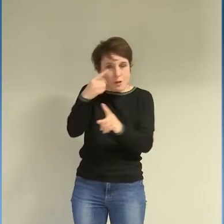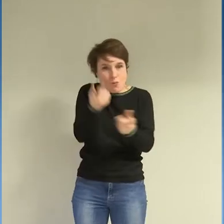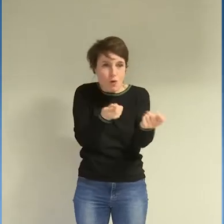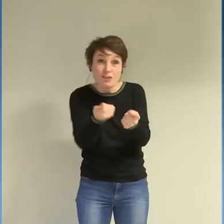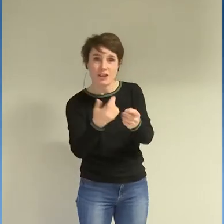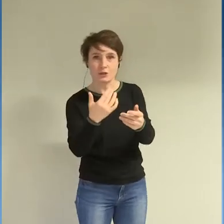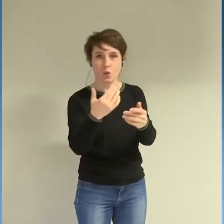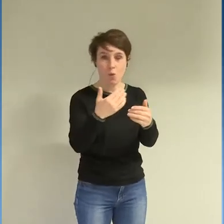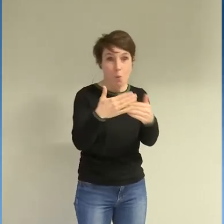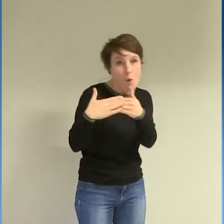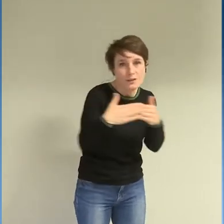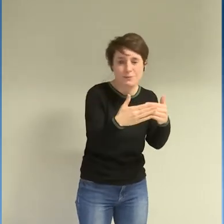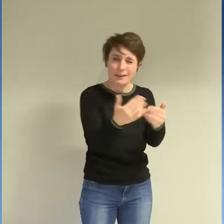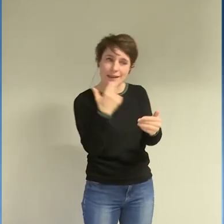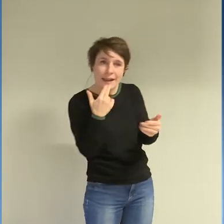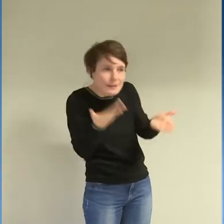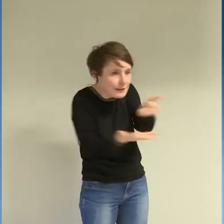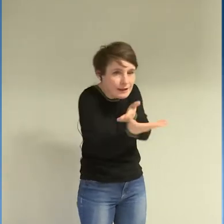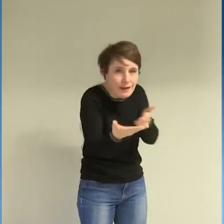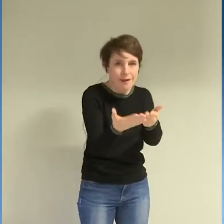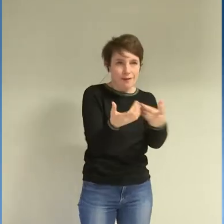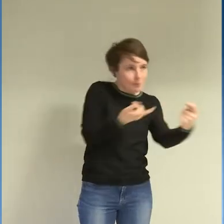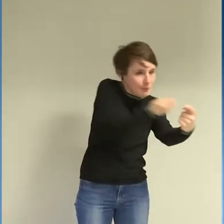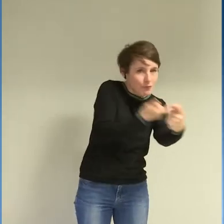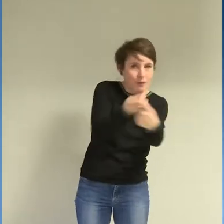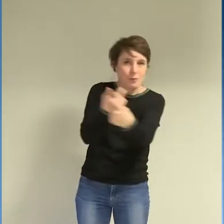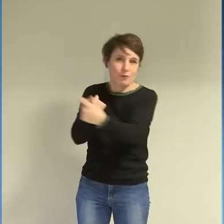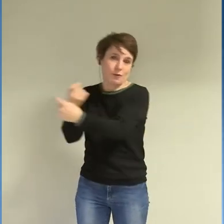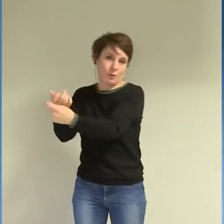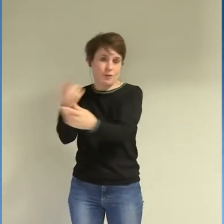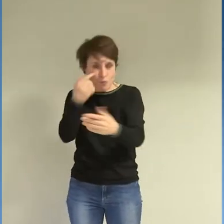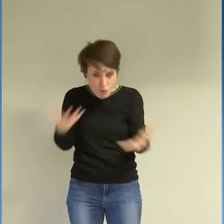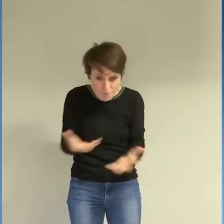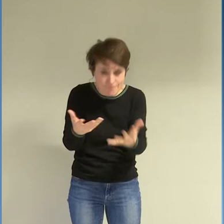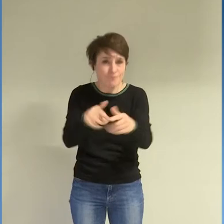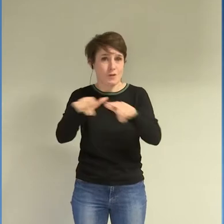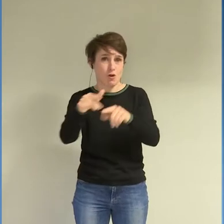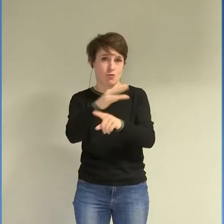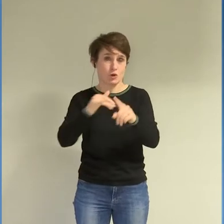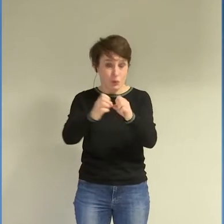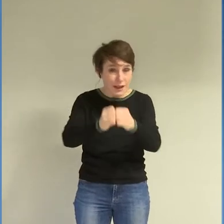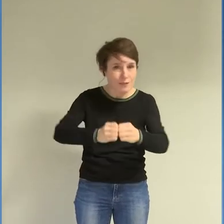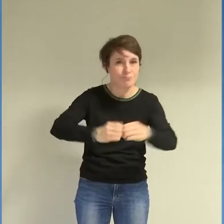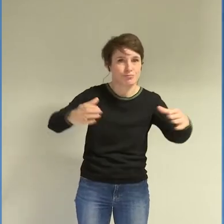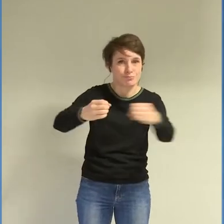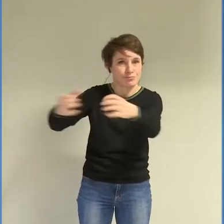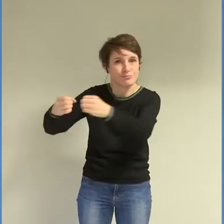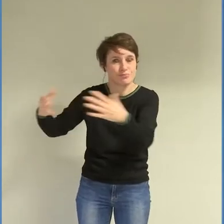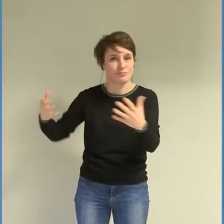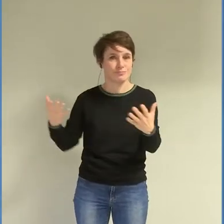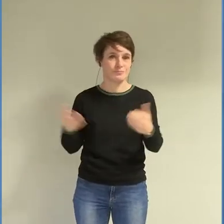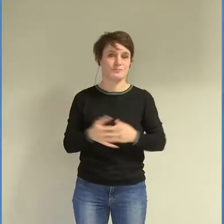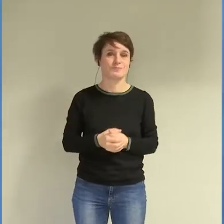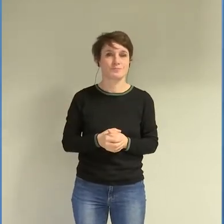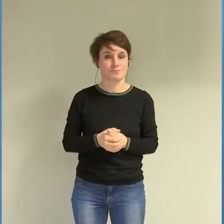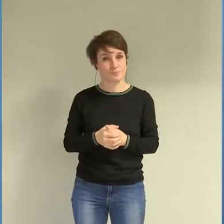réhabiliter massivement les logements existants porter une politique affirmée de construction de logement social pour conquérir concourir aux objectifs du plh